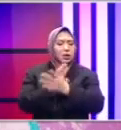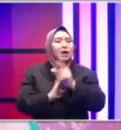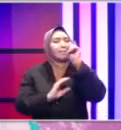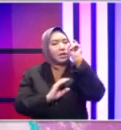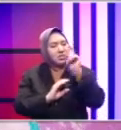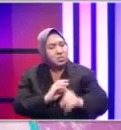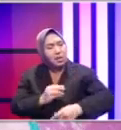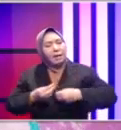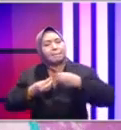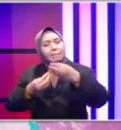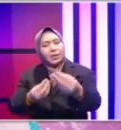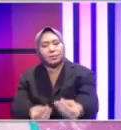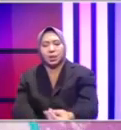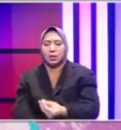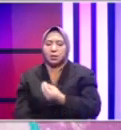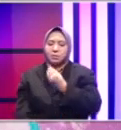kina